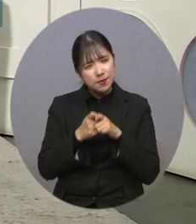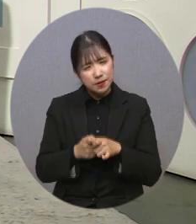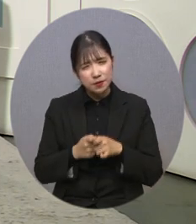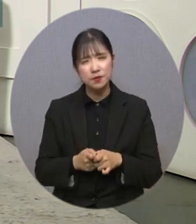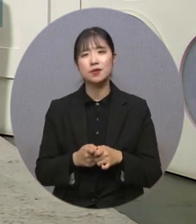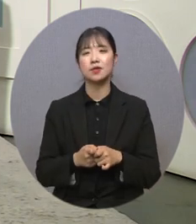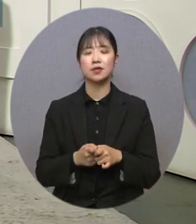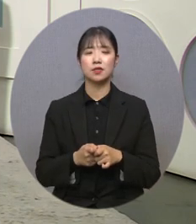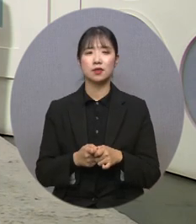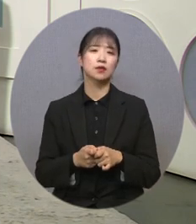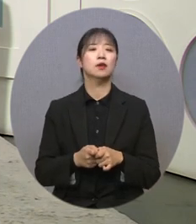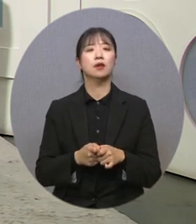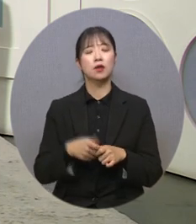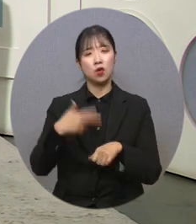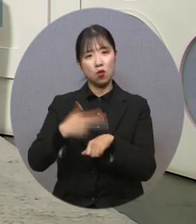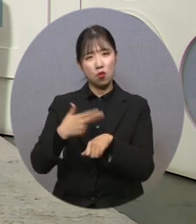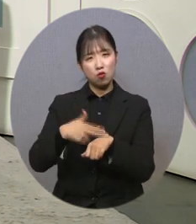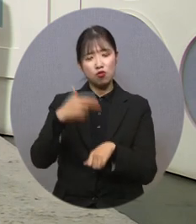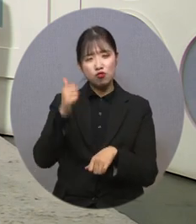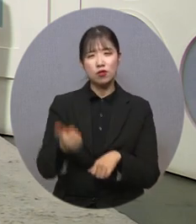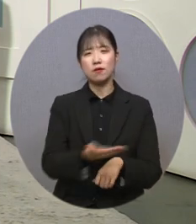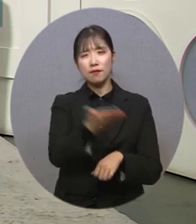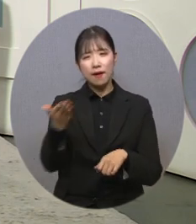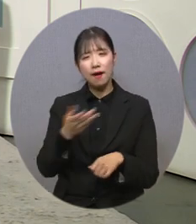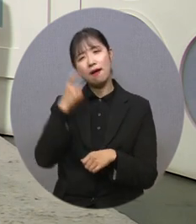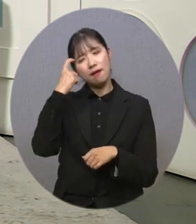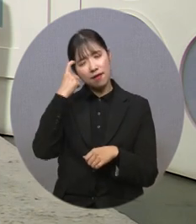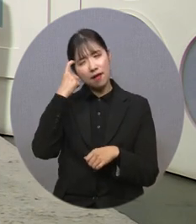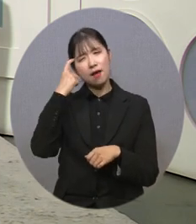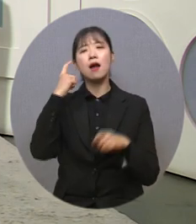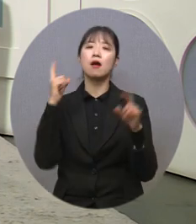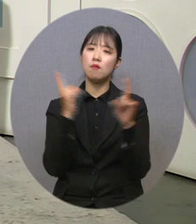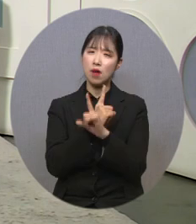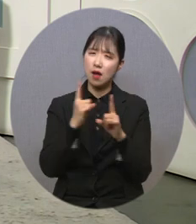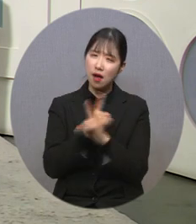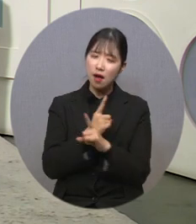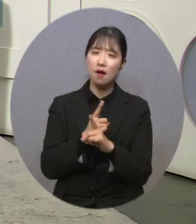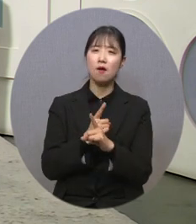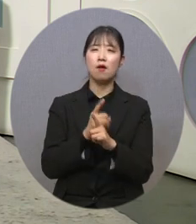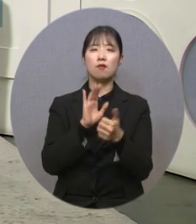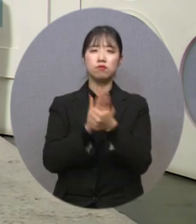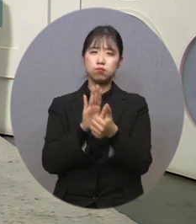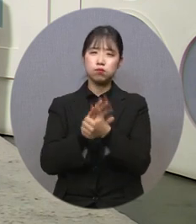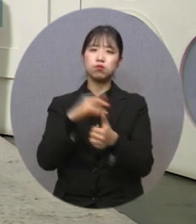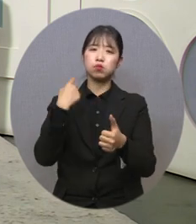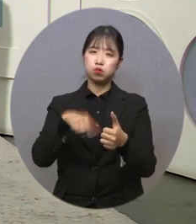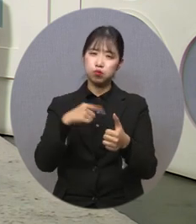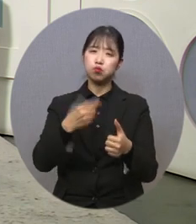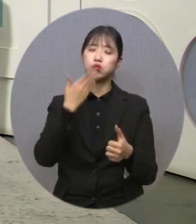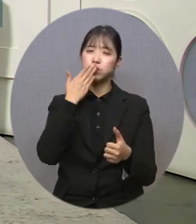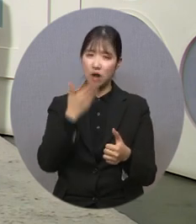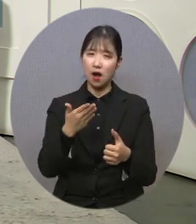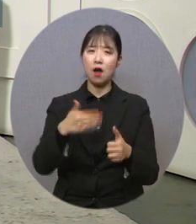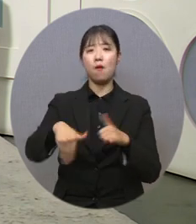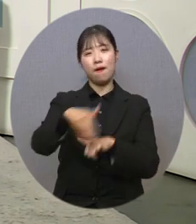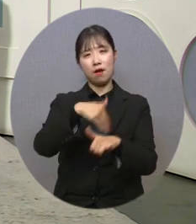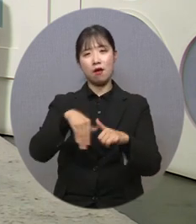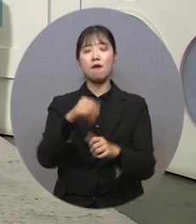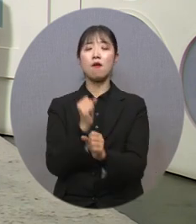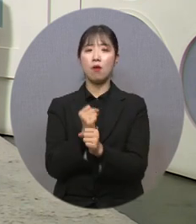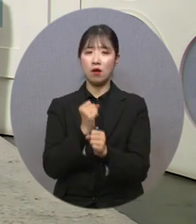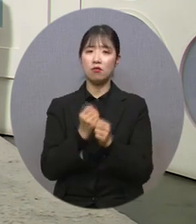개혁이라든가 교수님들의 생각을 바꿔가면서 교육할 수 있도록 어떤 환경을